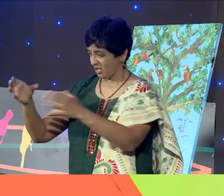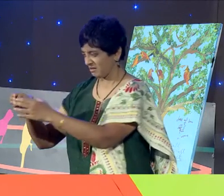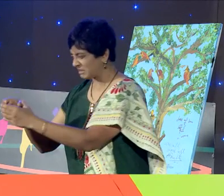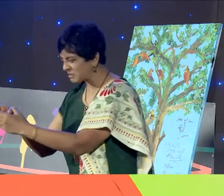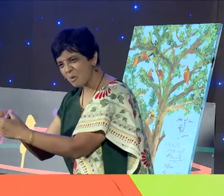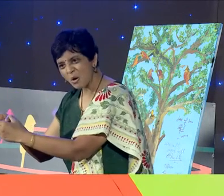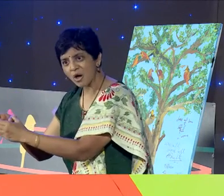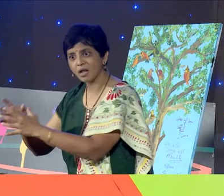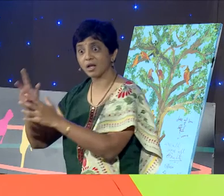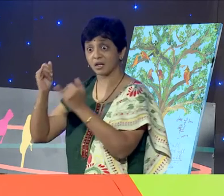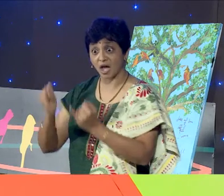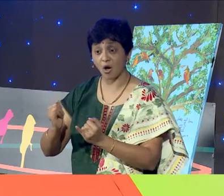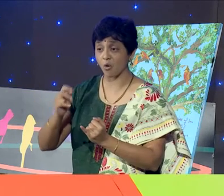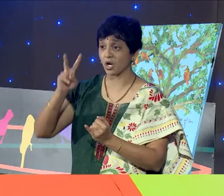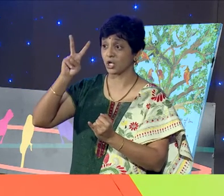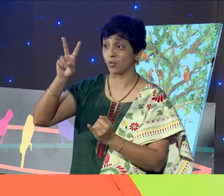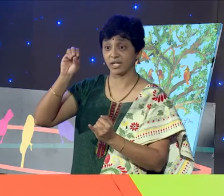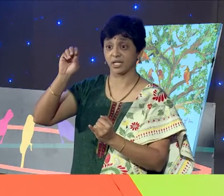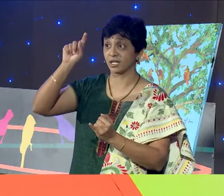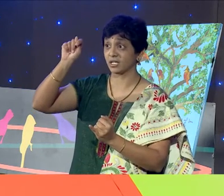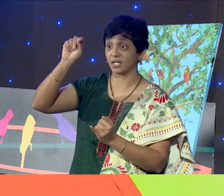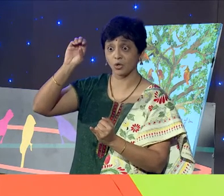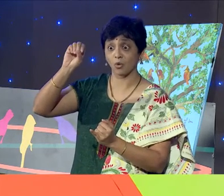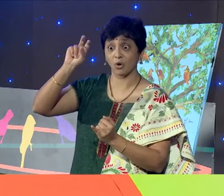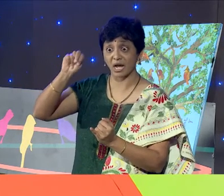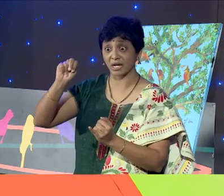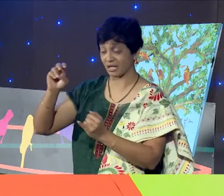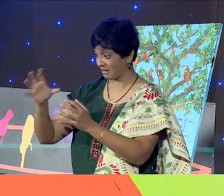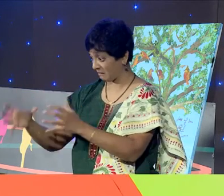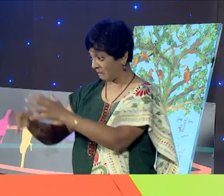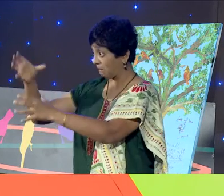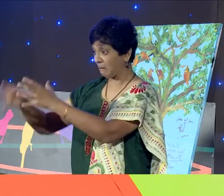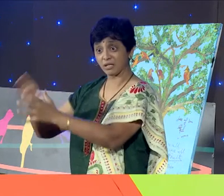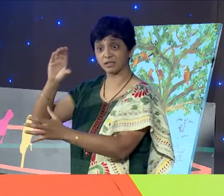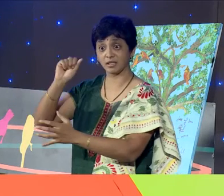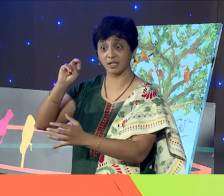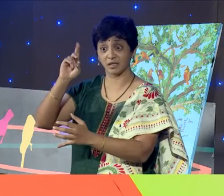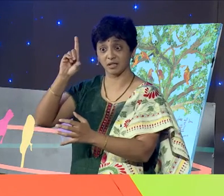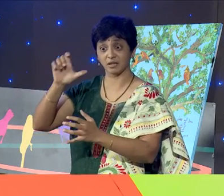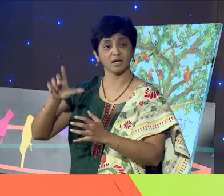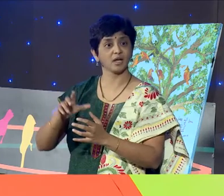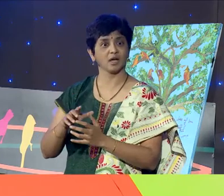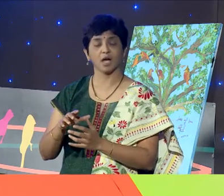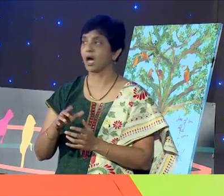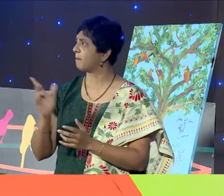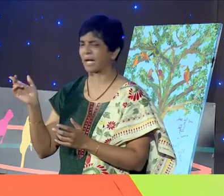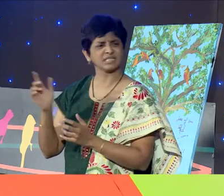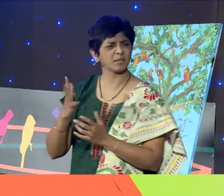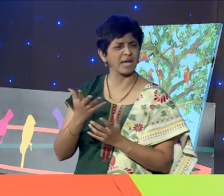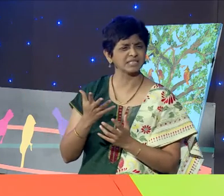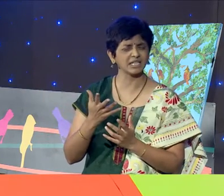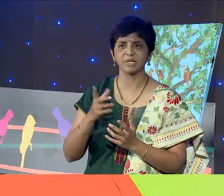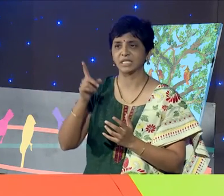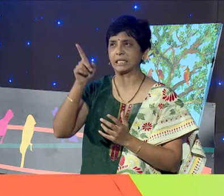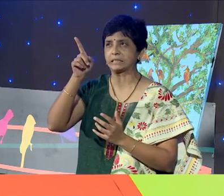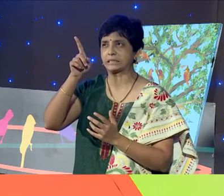और आगे बढ़ते बढ़ते ऐसा कमाल हो गया कि 65 देशों में हमारे प्रोडक्ट जाते हैं। हमने